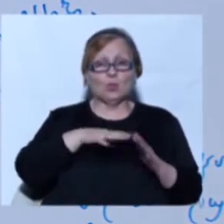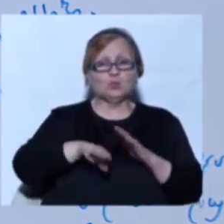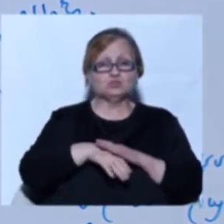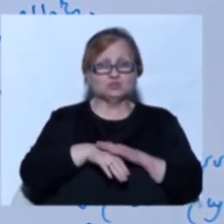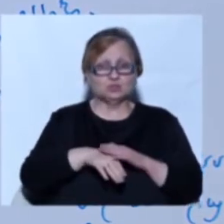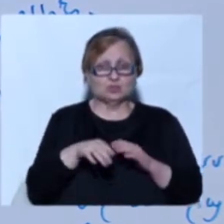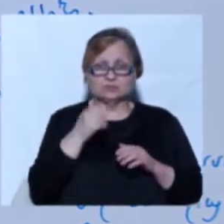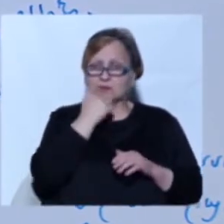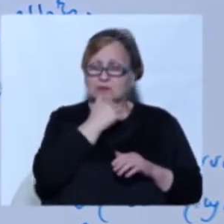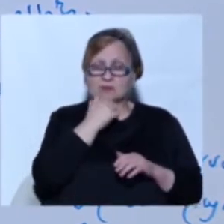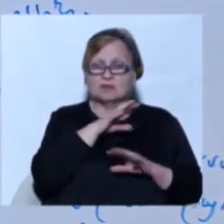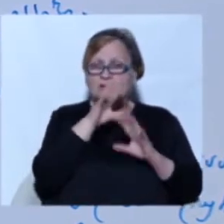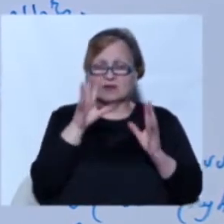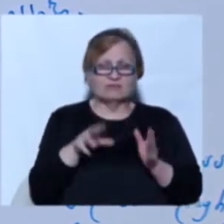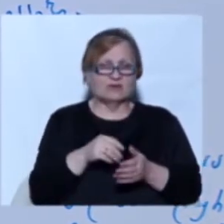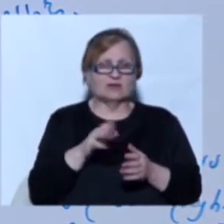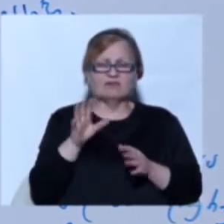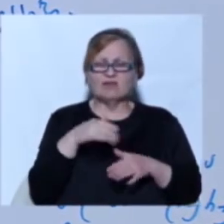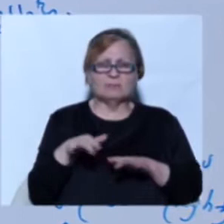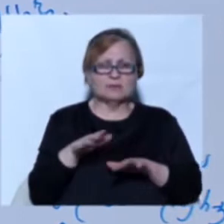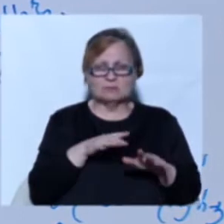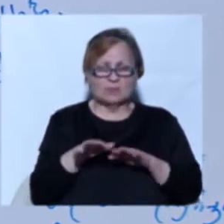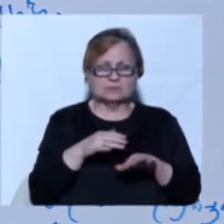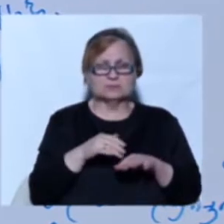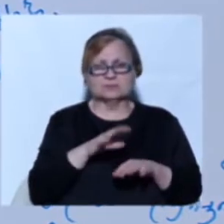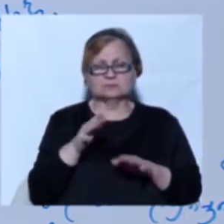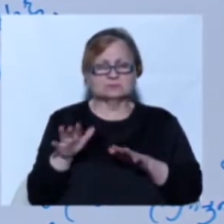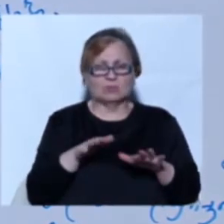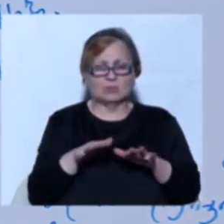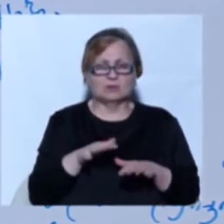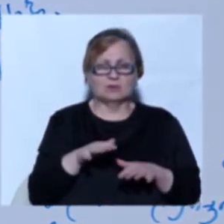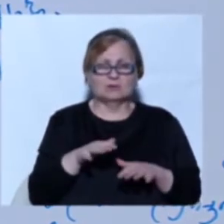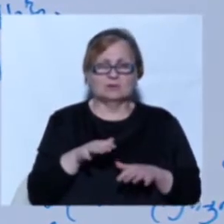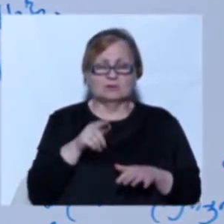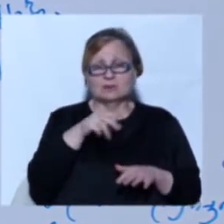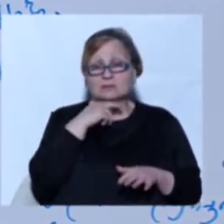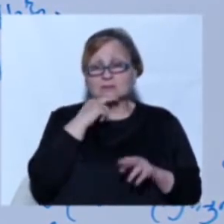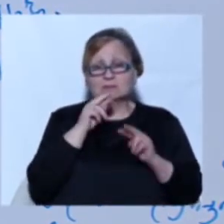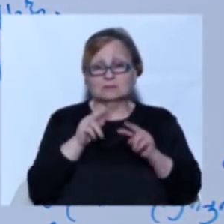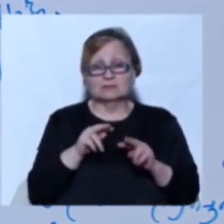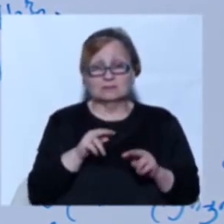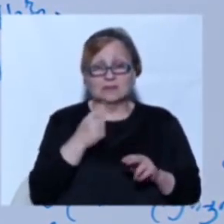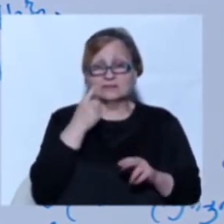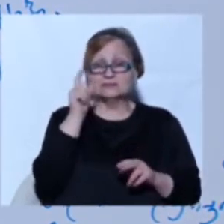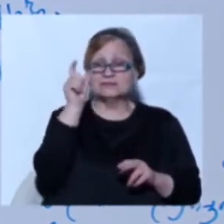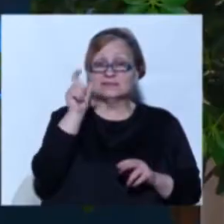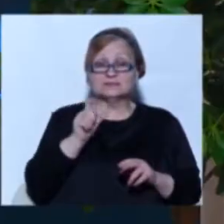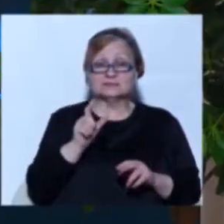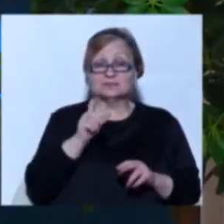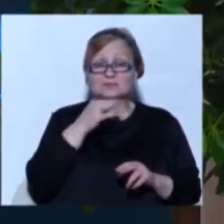ყველაფერი სულიერია, ყველაფერი მოძრაობს, მოქმედებს. Აი დავაკვირდეთ, თუნდაც იმ ლექს წეღან